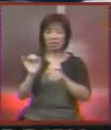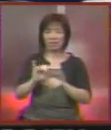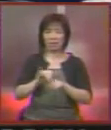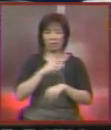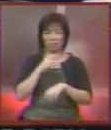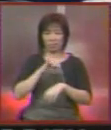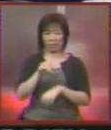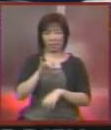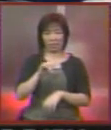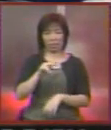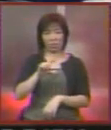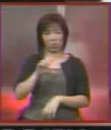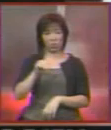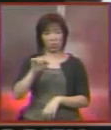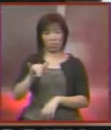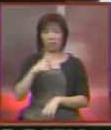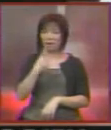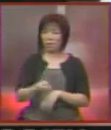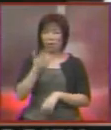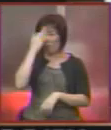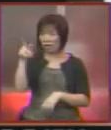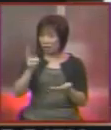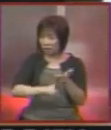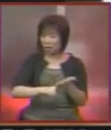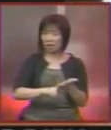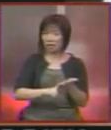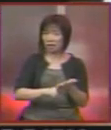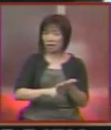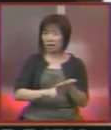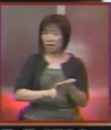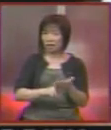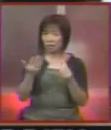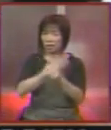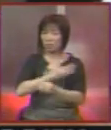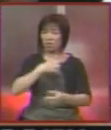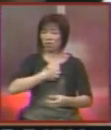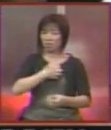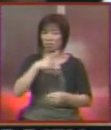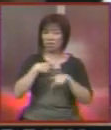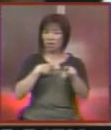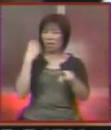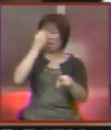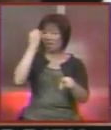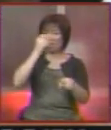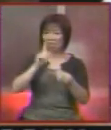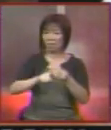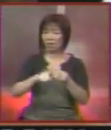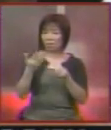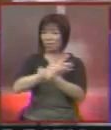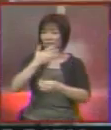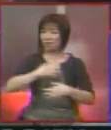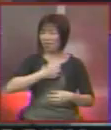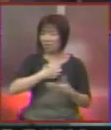Estrada bakit hindi siya pumirma sa impeachment complaint. Ayon kasi kay Fariñas, malabo ang pagkakagawa ng impeachment complaint.